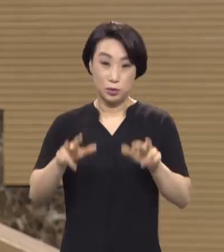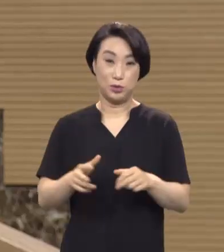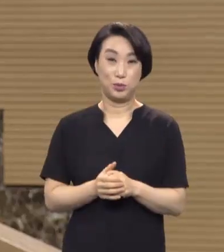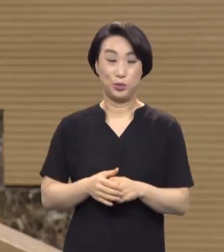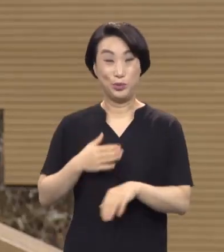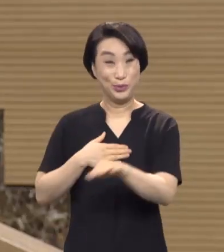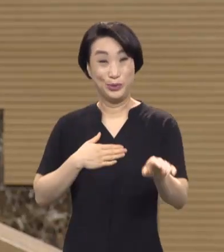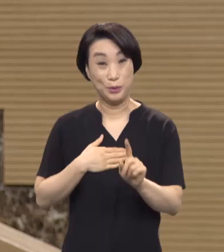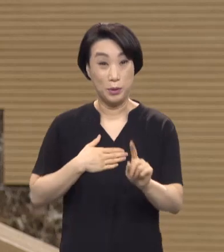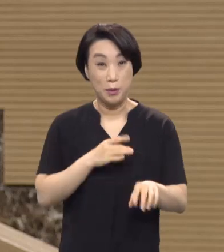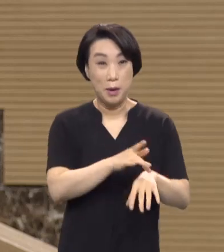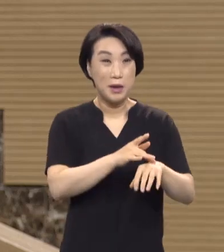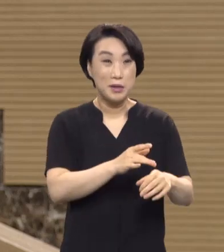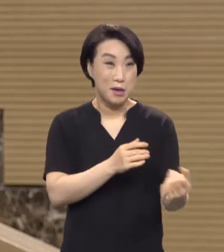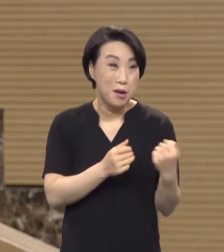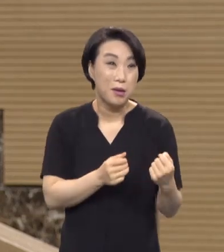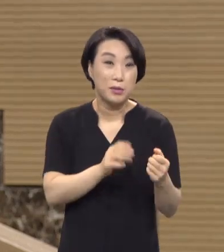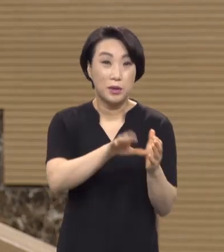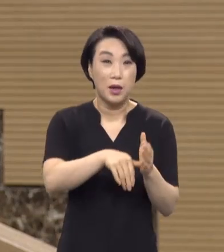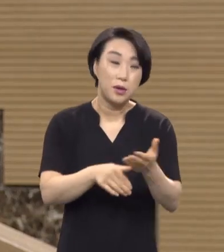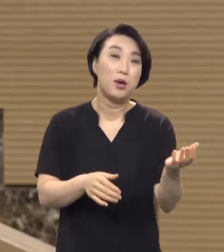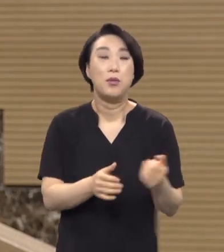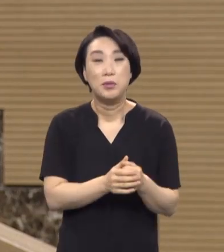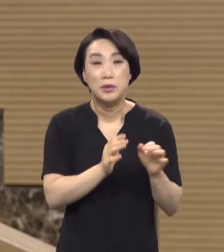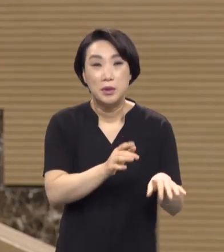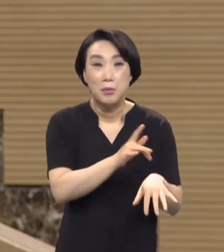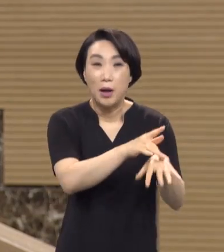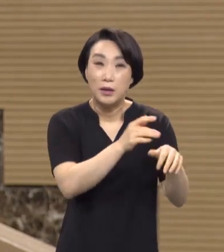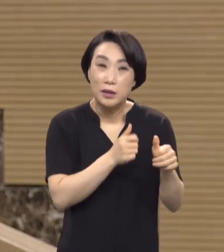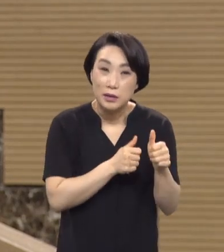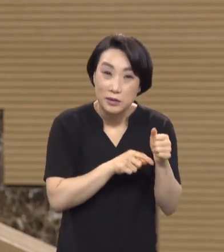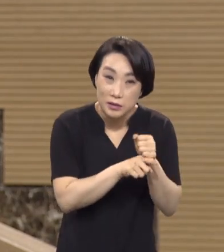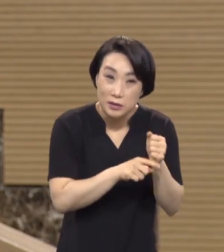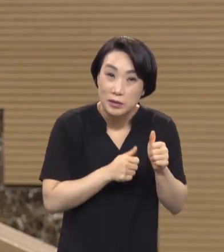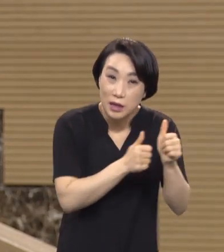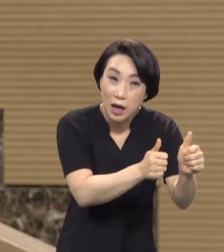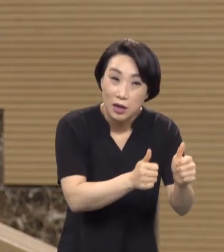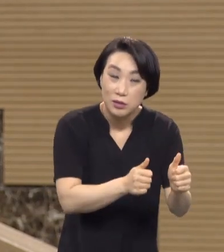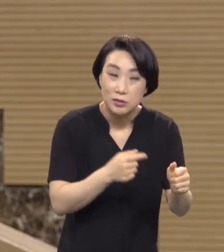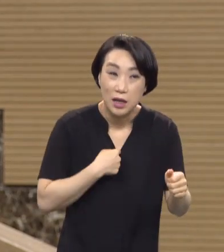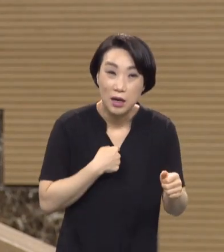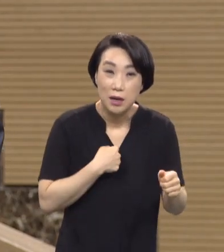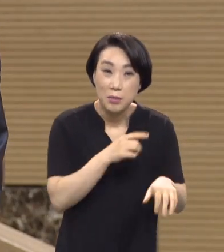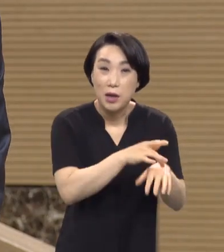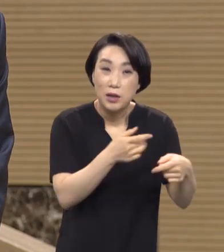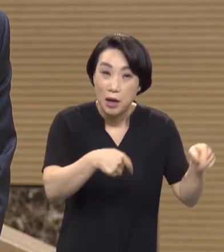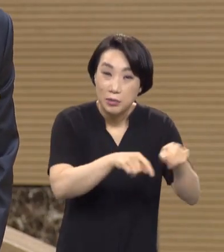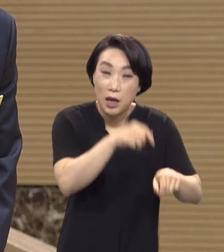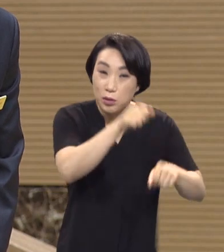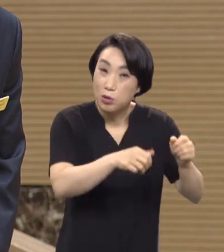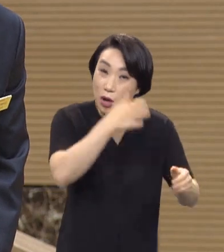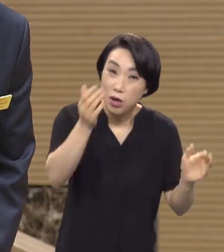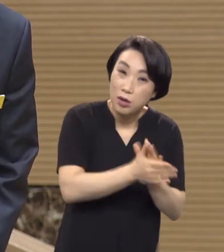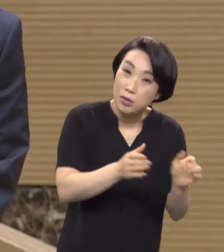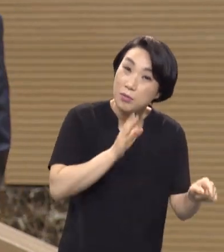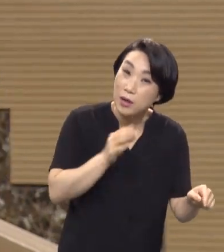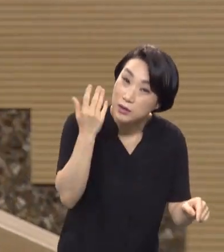우리는 마귀의 전성기에 그들의 뜻을 따라서 쫓아가며 그들대로 행위를 같이 해야